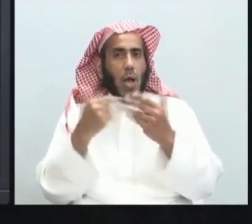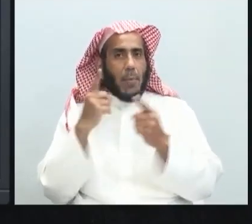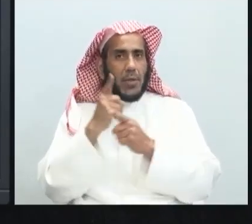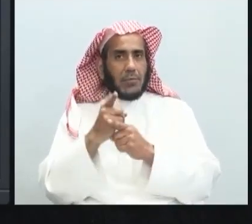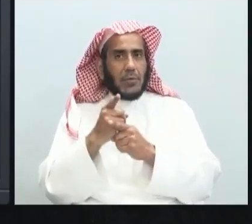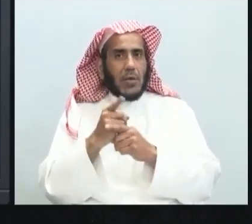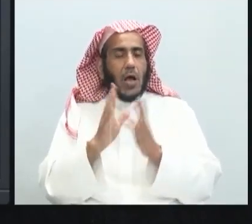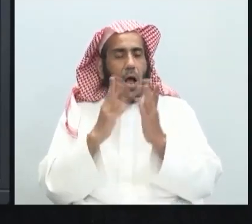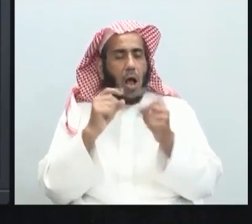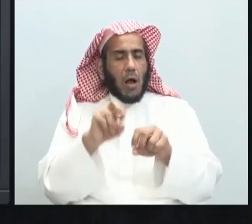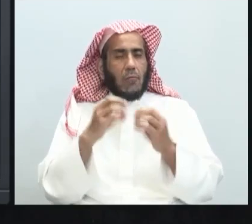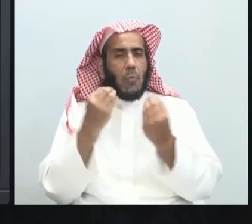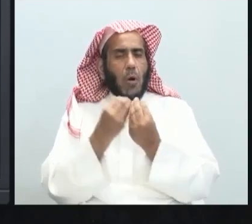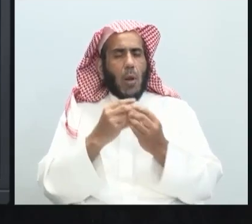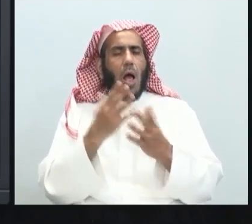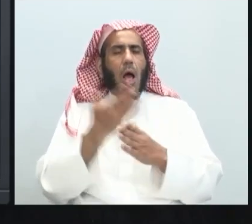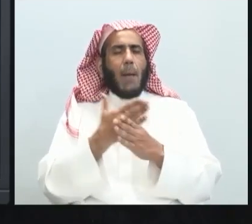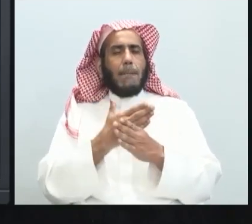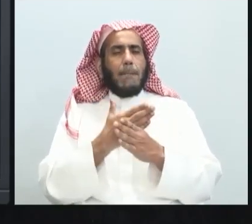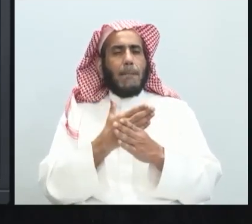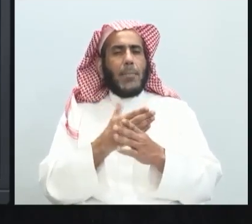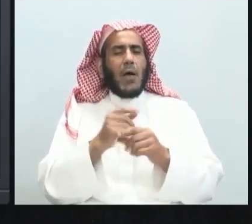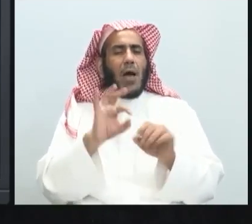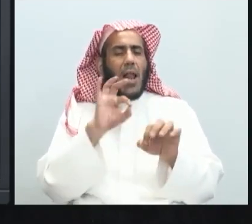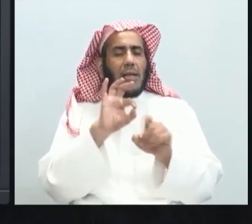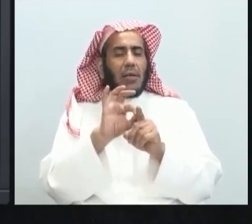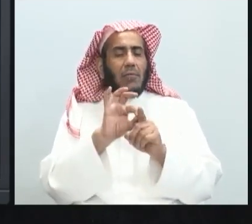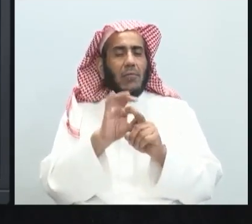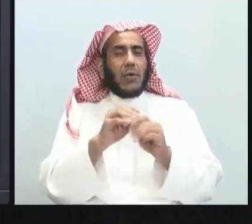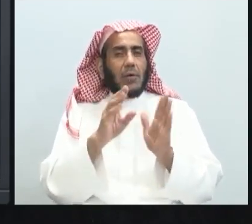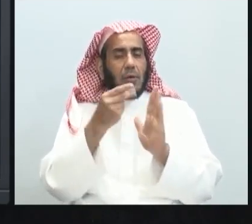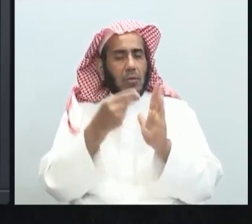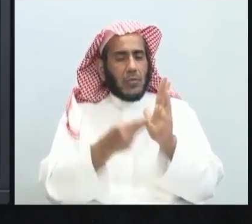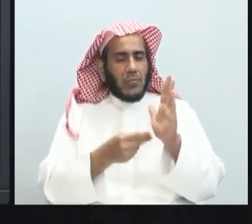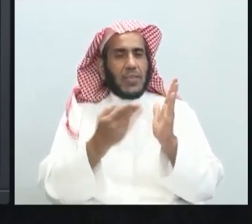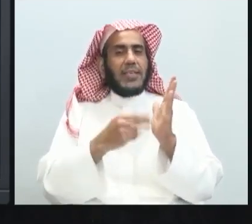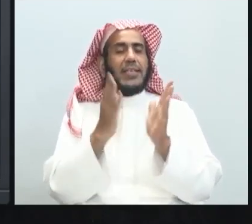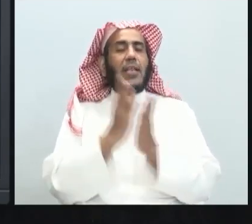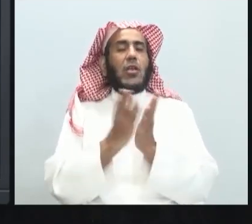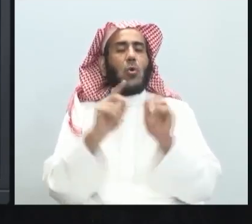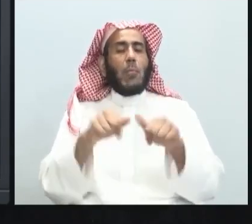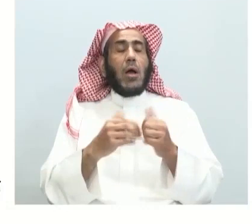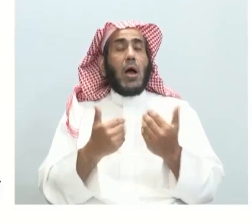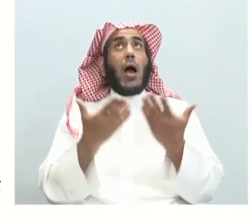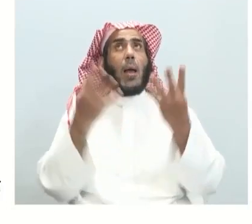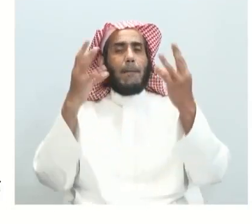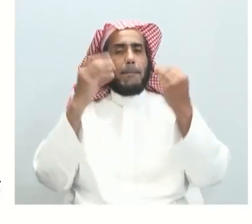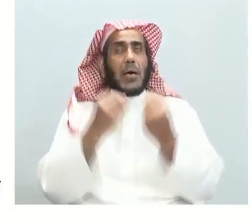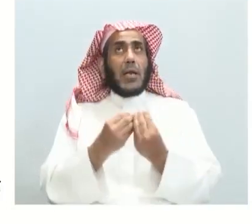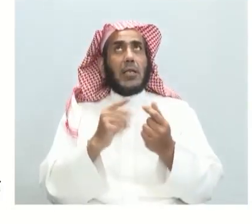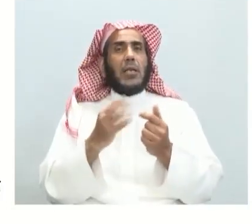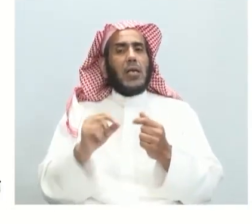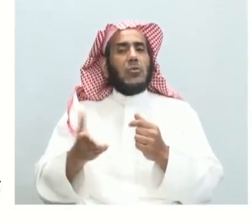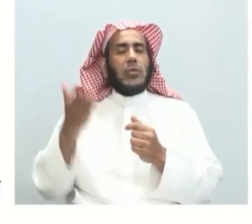ذلك اقف واياكم على ابرز واهم الاهداف المرسومه لدرس اذا على بركه الله جل